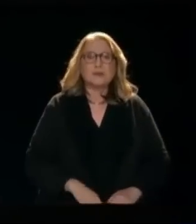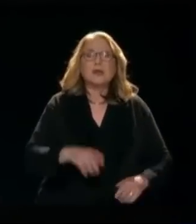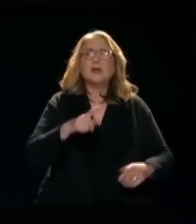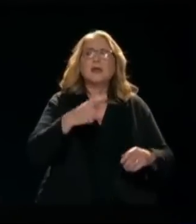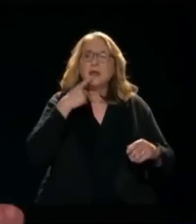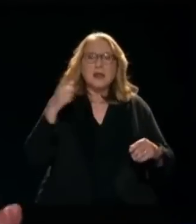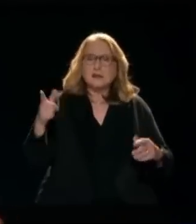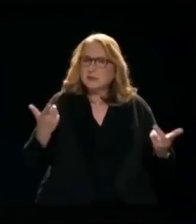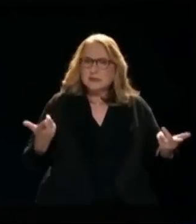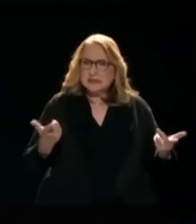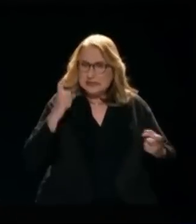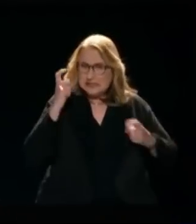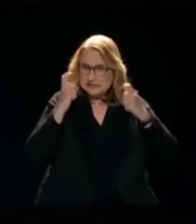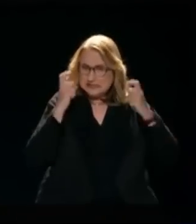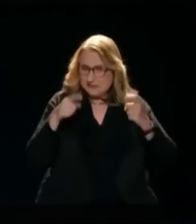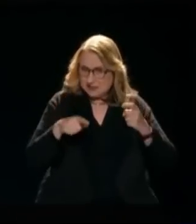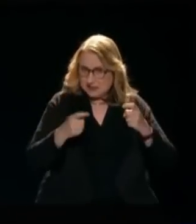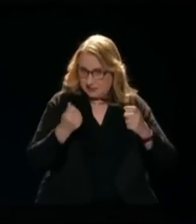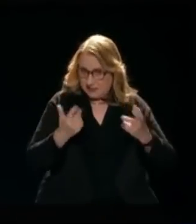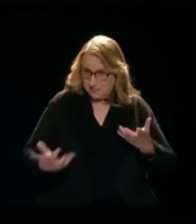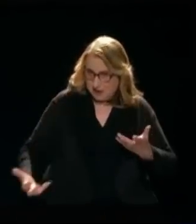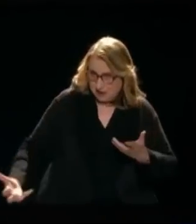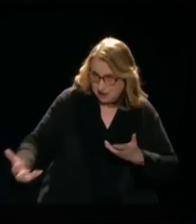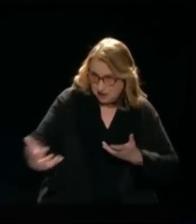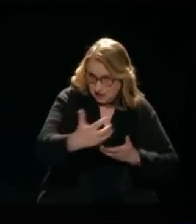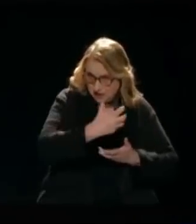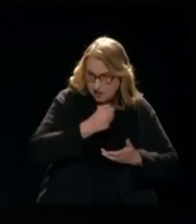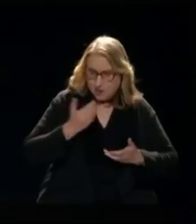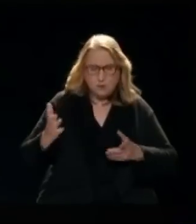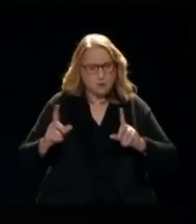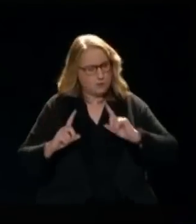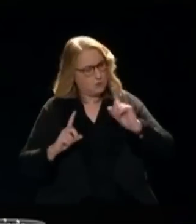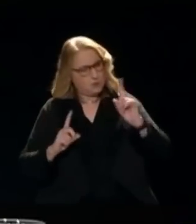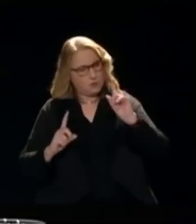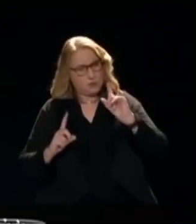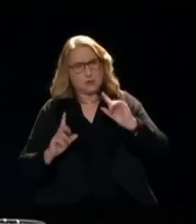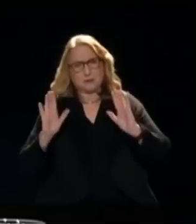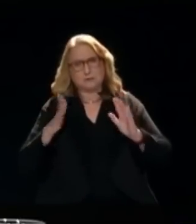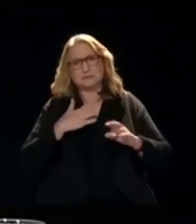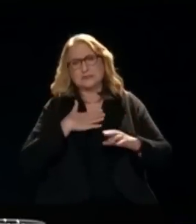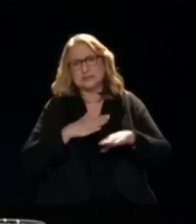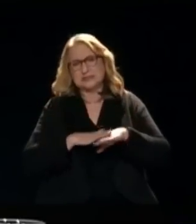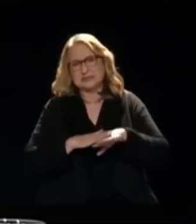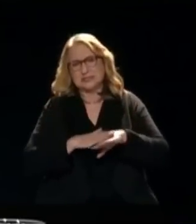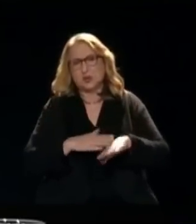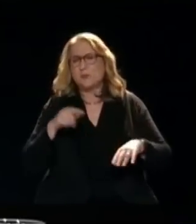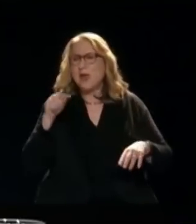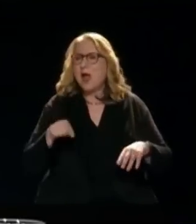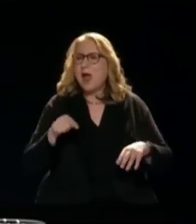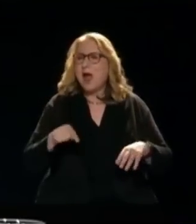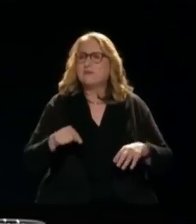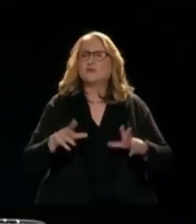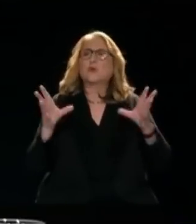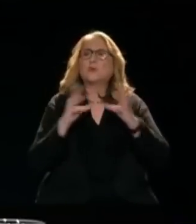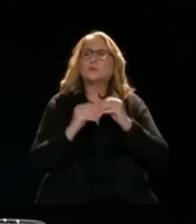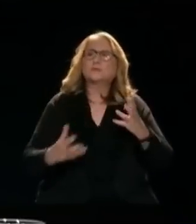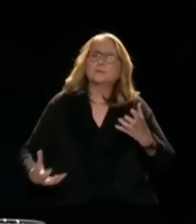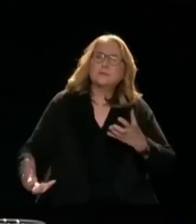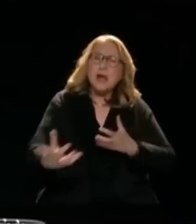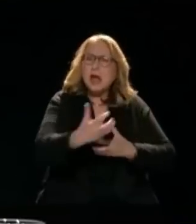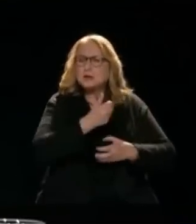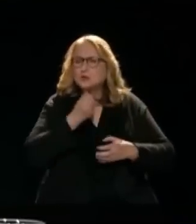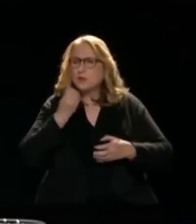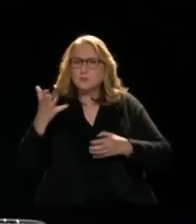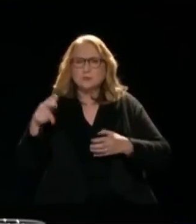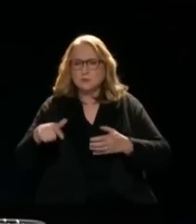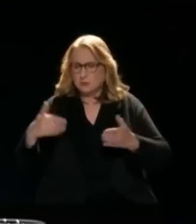γιατί εδώ υπάρχει ένα πλαίσιο σε όλες τις χώρες που ανήκουν στο ευρωπαϊκό οικοδόμημα. Με συγχωρείτε, το δημοσιονομικό σύμφωνο, όπως ξέρετε πάρα πολύ καλά, εδώ και